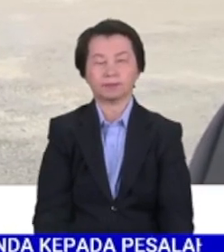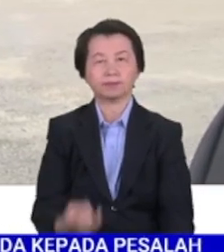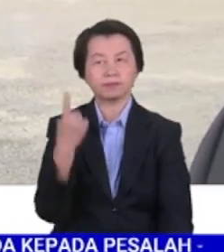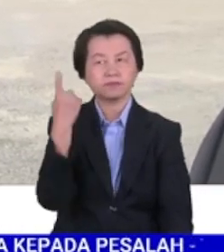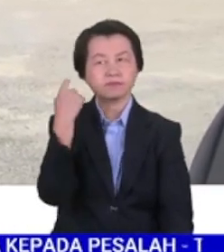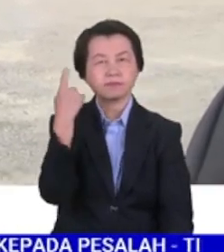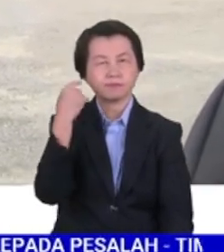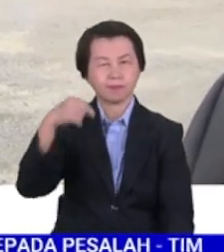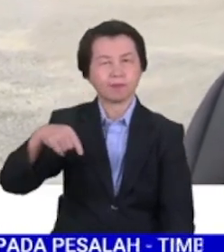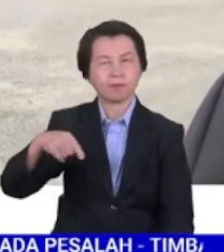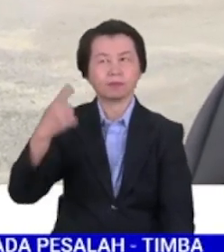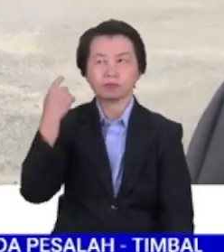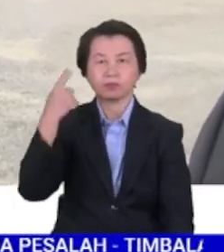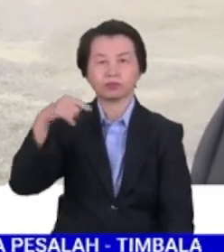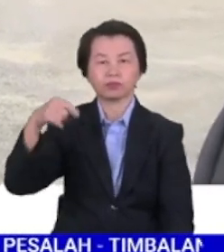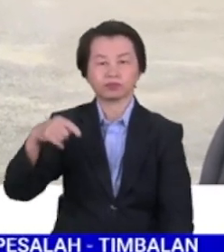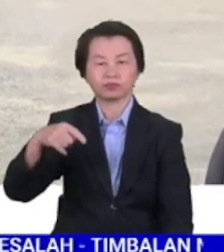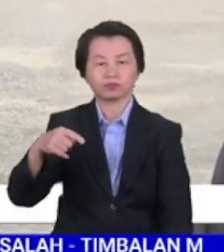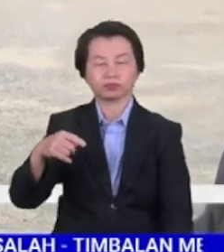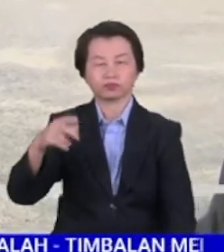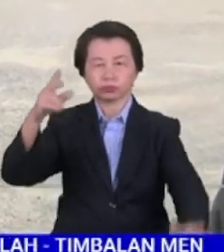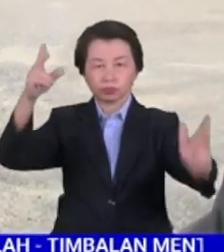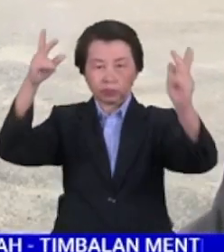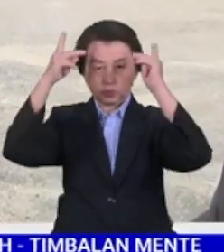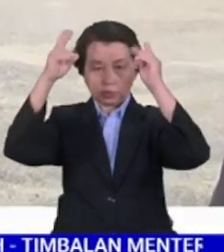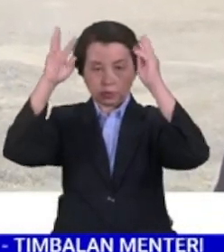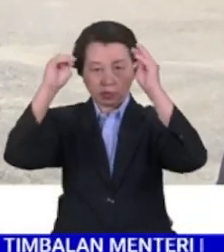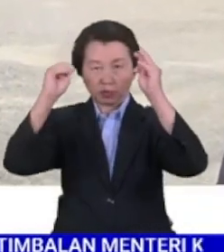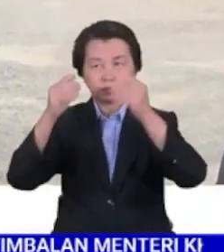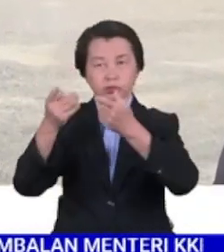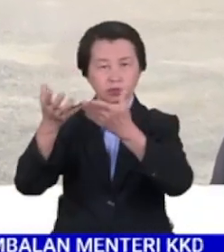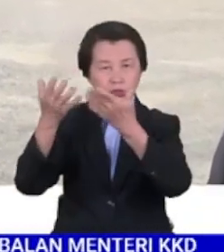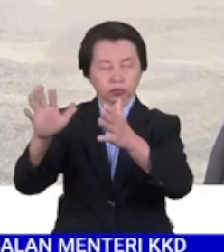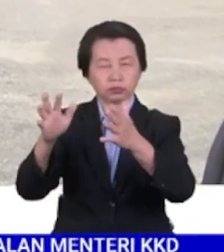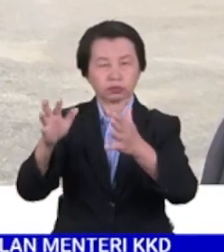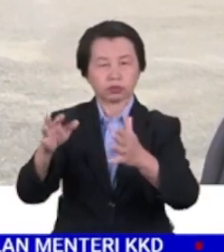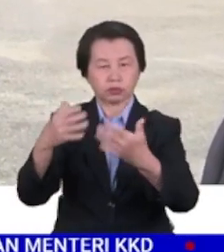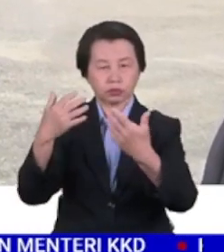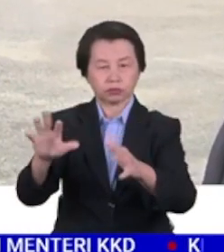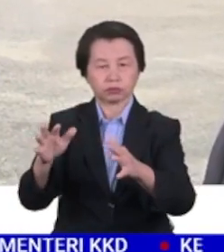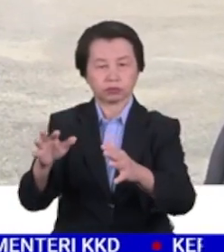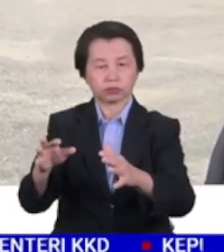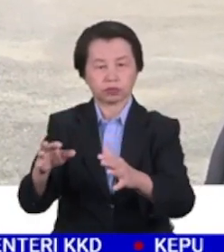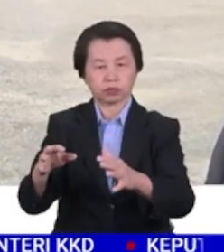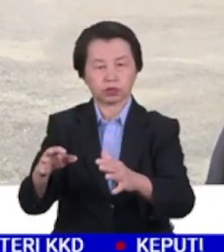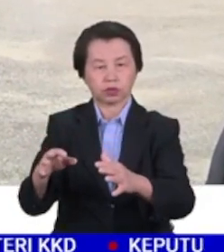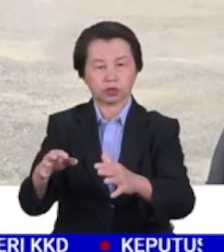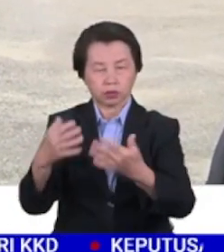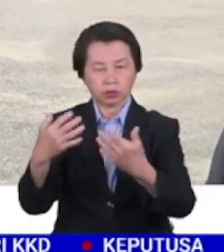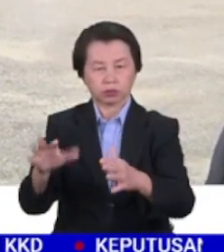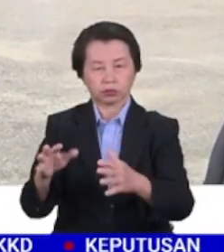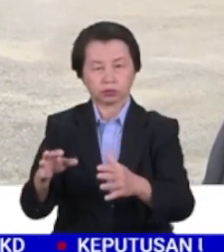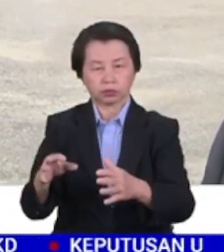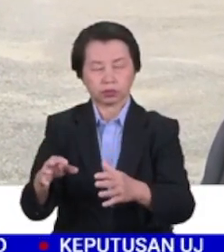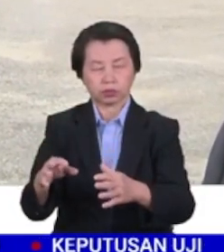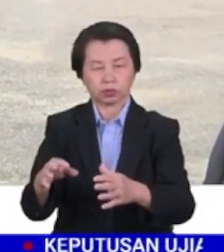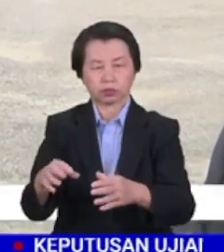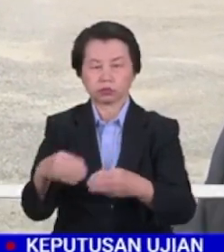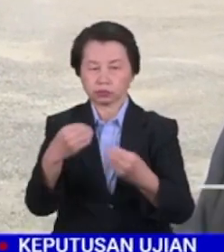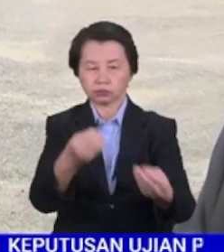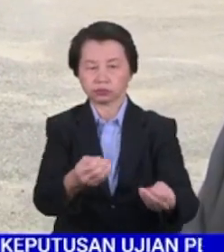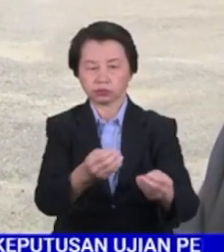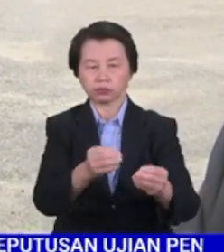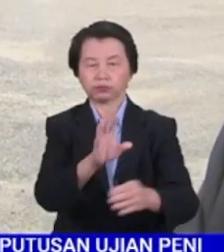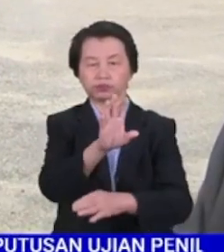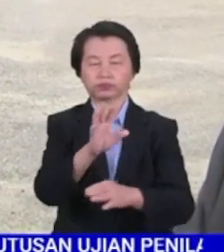Baru-baru ini Perdana Menteri telah memberi ucap terima kasih kepada warga Felda